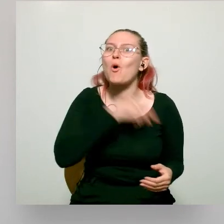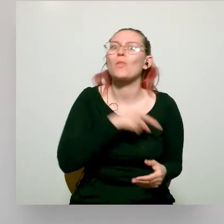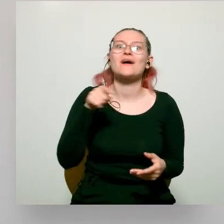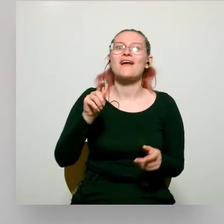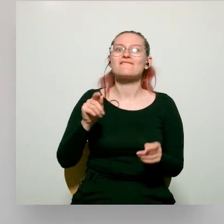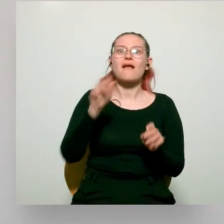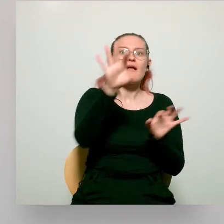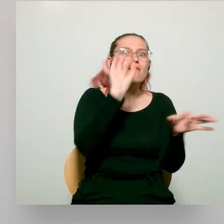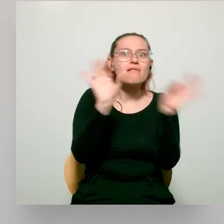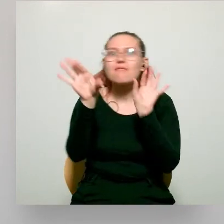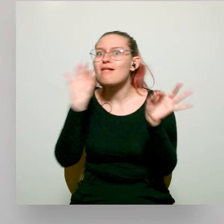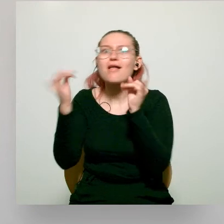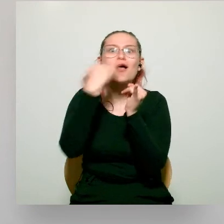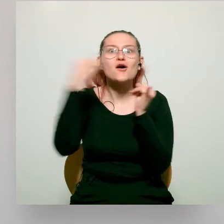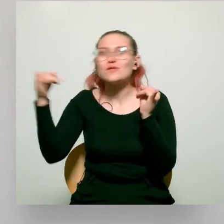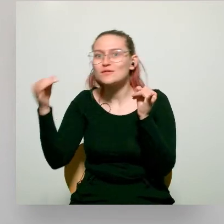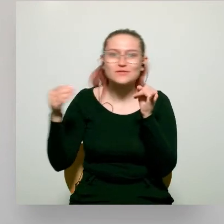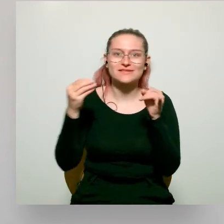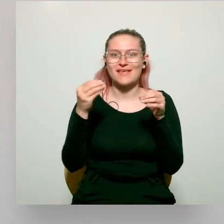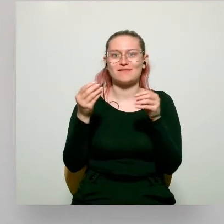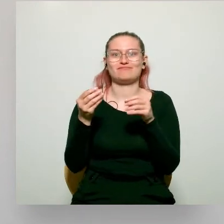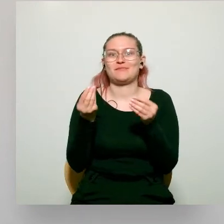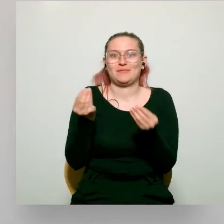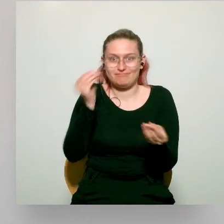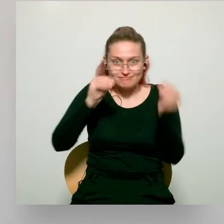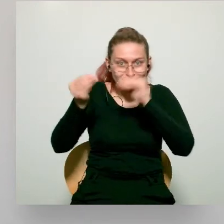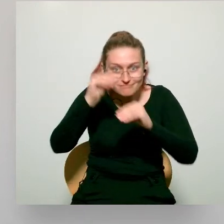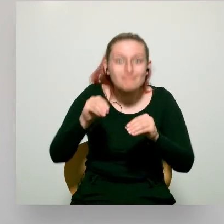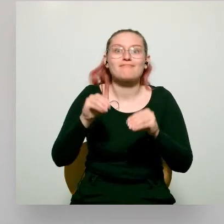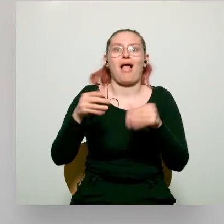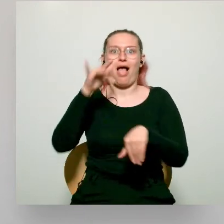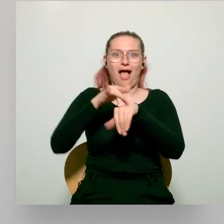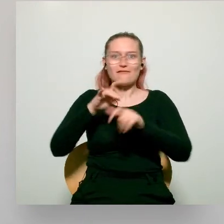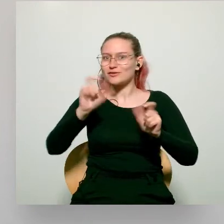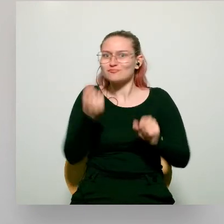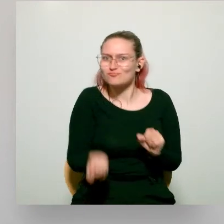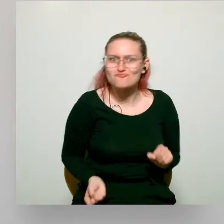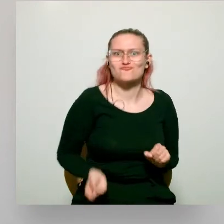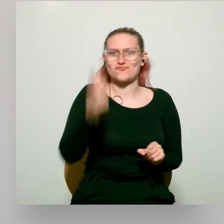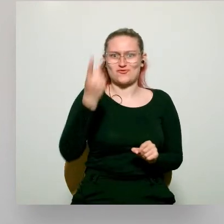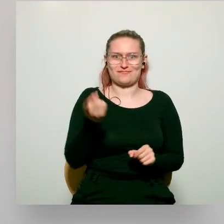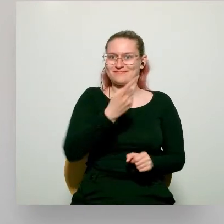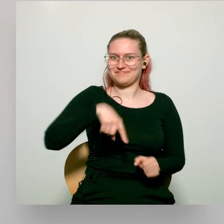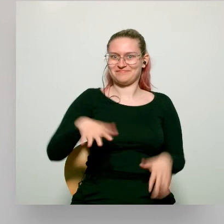unikalnego, pod wrażeniem czego wszyscy jesteśmy. I wszyscy mówią teraz o